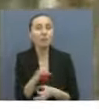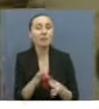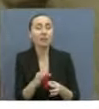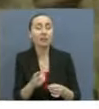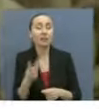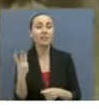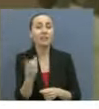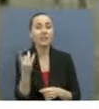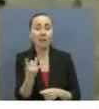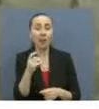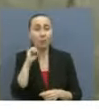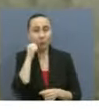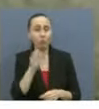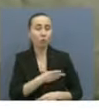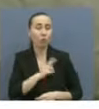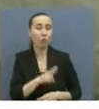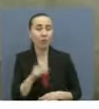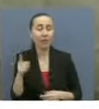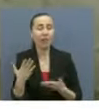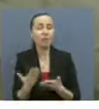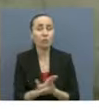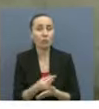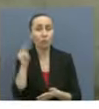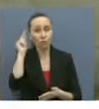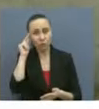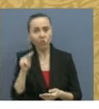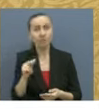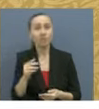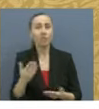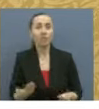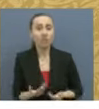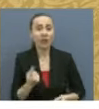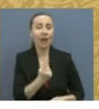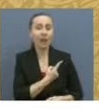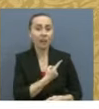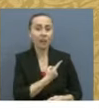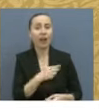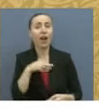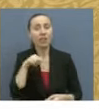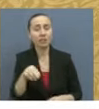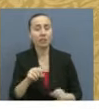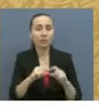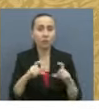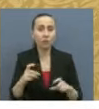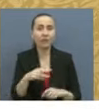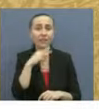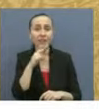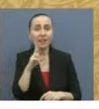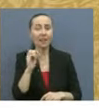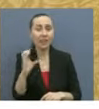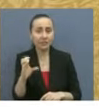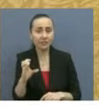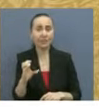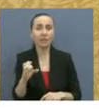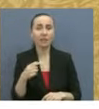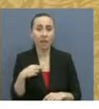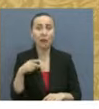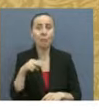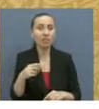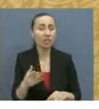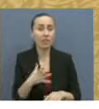раз. Бабушка умерла. Она снова училась жить одна. Ходила в школу в третий класс. Пошла, и у меня не